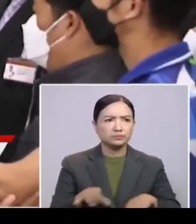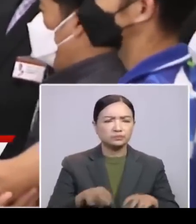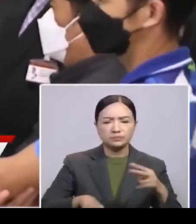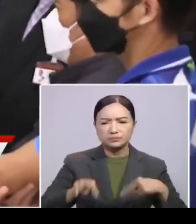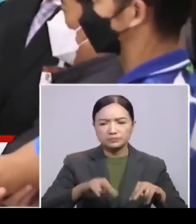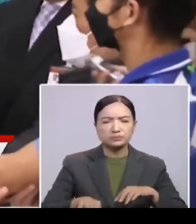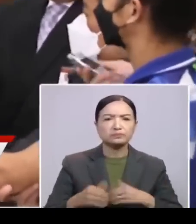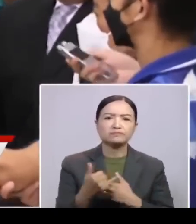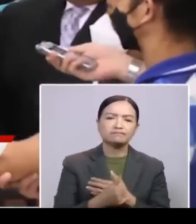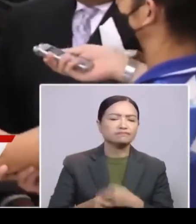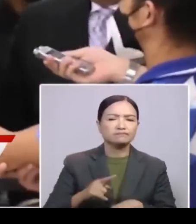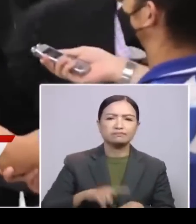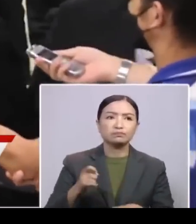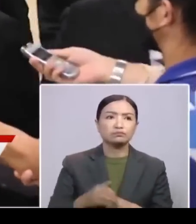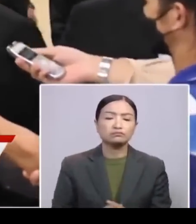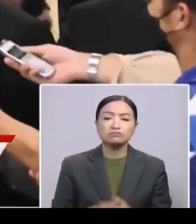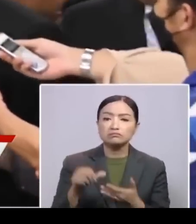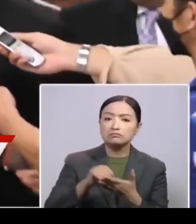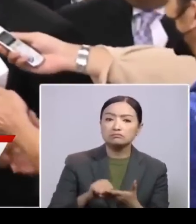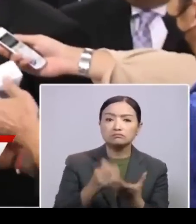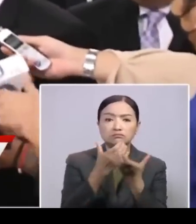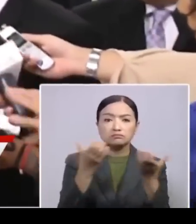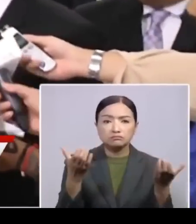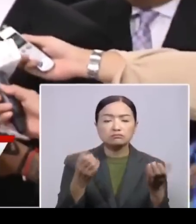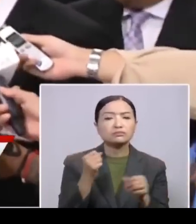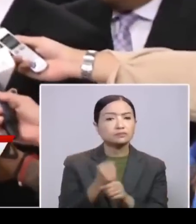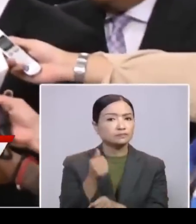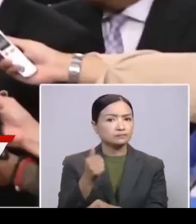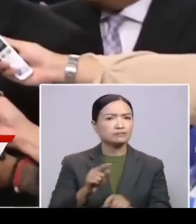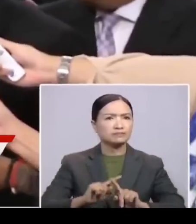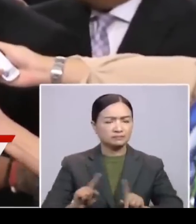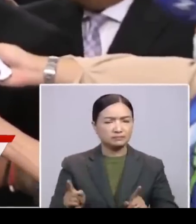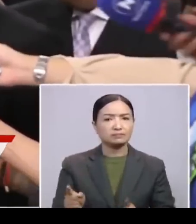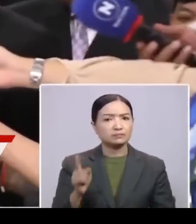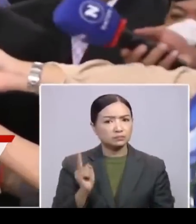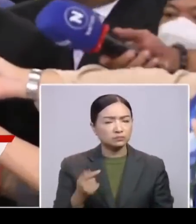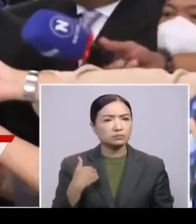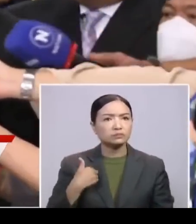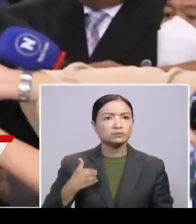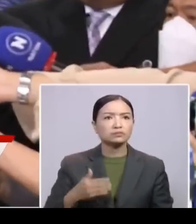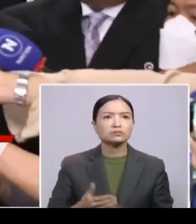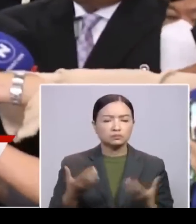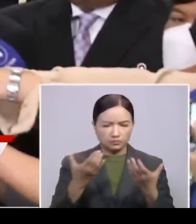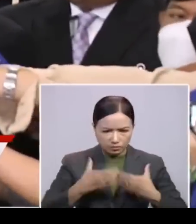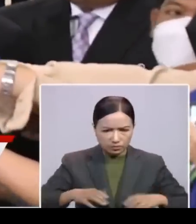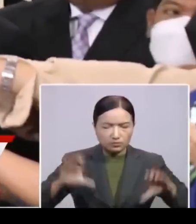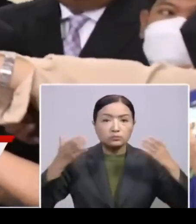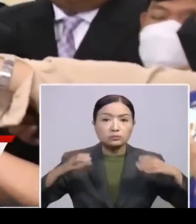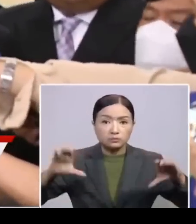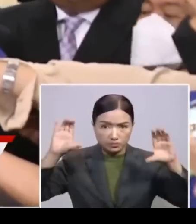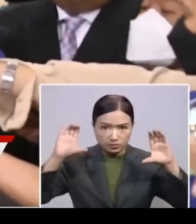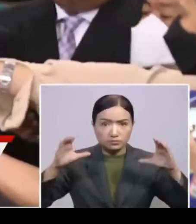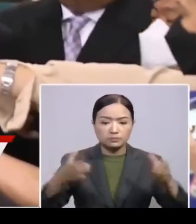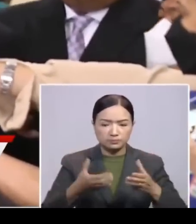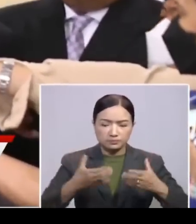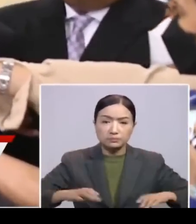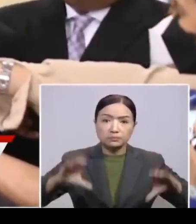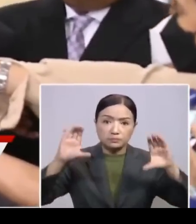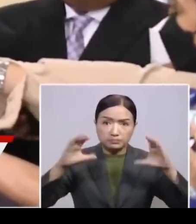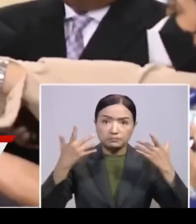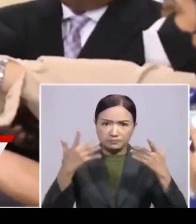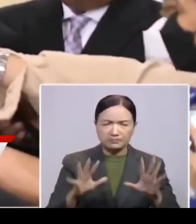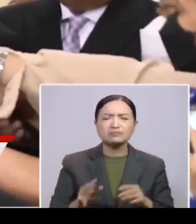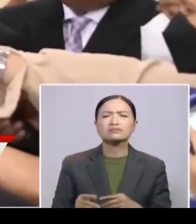ยืนยันนะคะว่าเรื่องของแก้รัฐธรรมนูญนั้นทำได้ค่ะแต่ควรจะมีหลังจากที่มีรัฐบาลแล้วนะคะและยืนยันด้วยค่ะว่าจนถึง